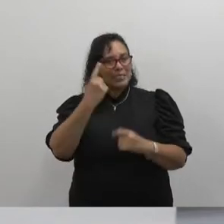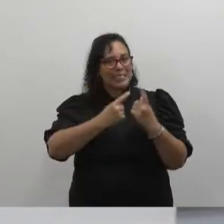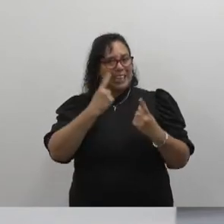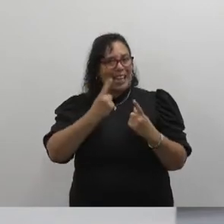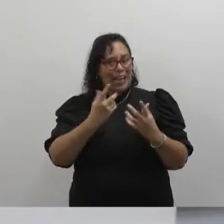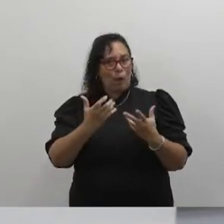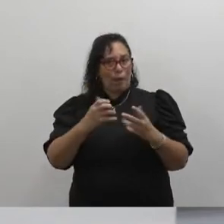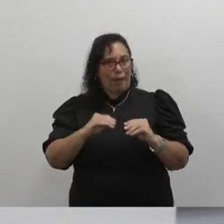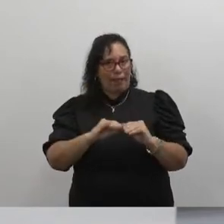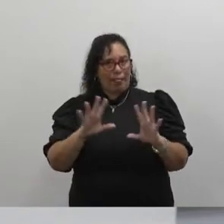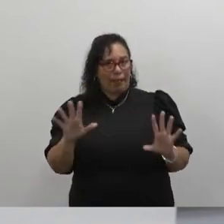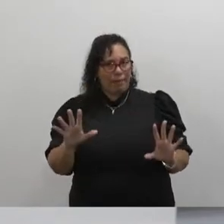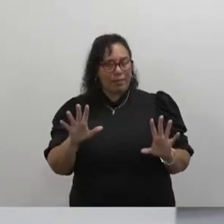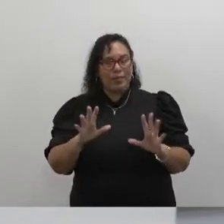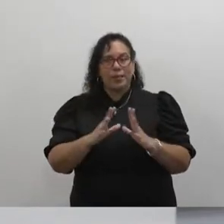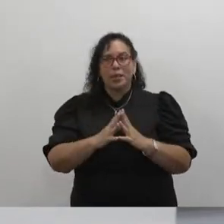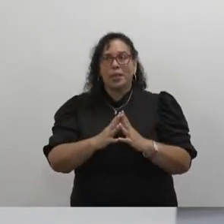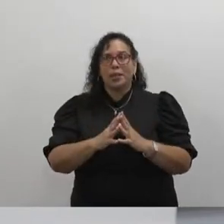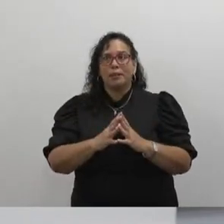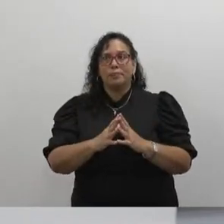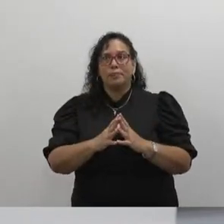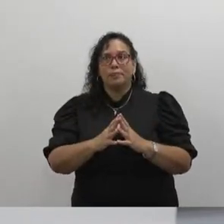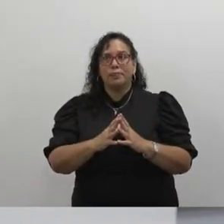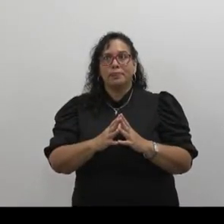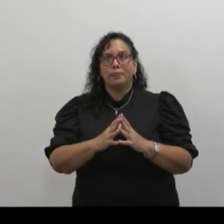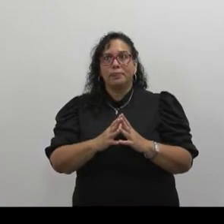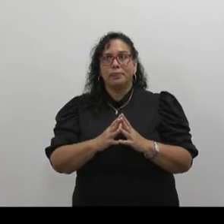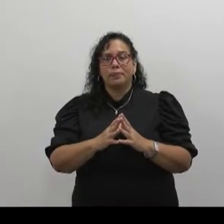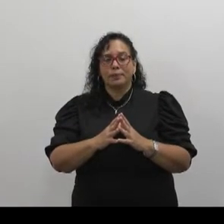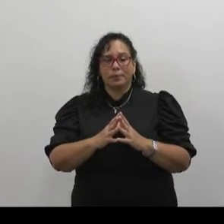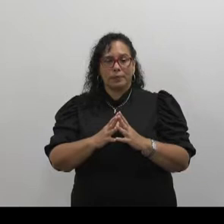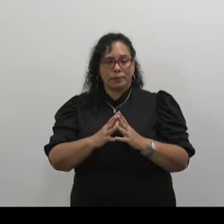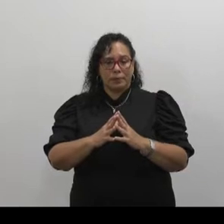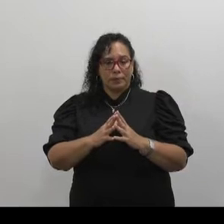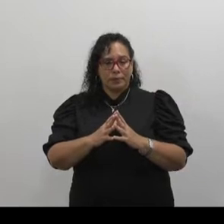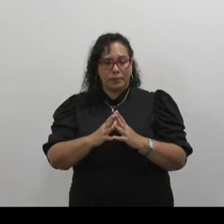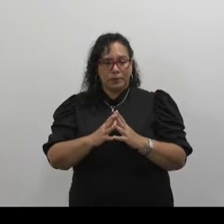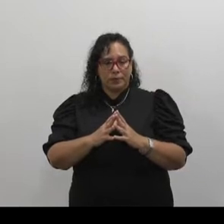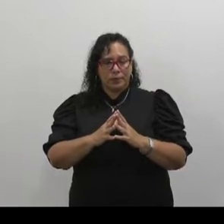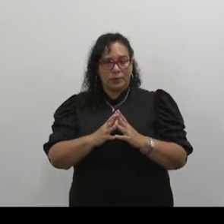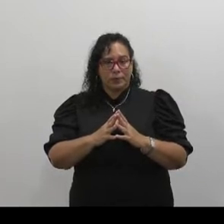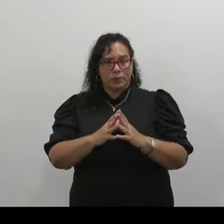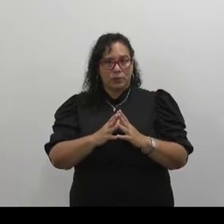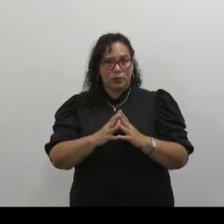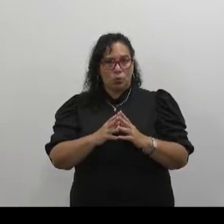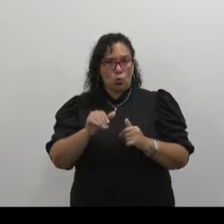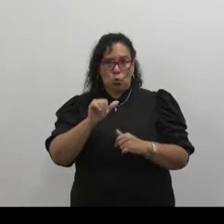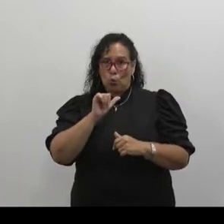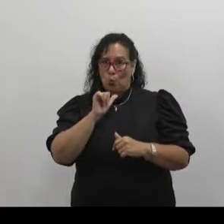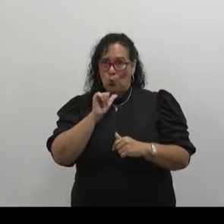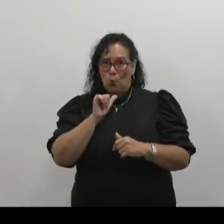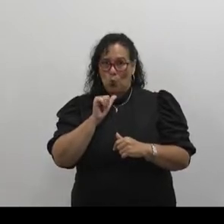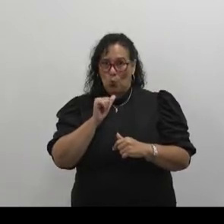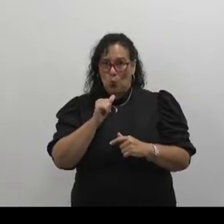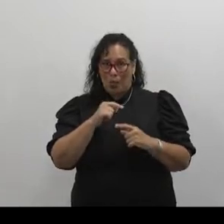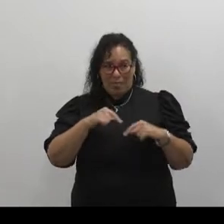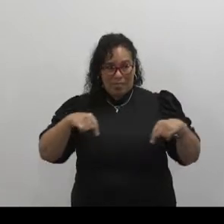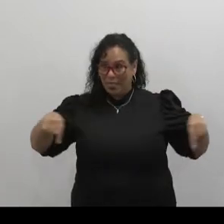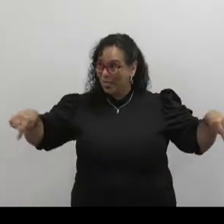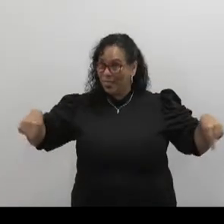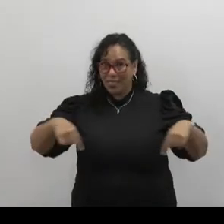nhóm con đàn trong mình chạy xa lăng quýnh dương ọt bà chung chung mùi khí